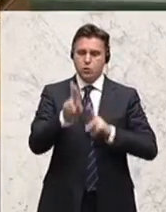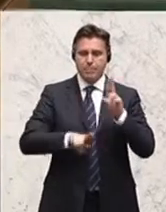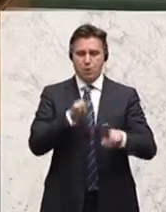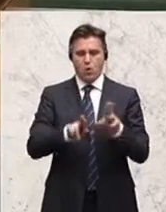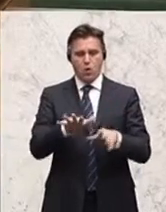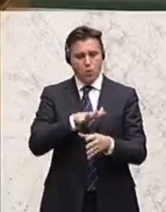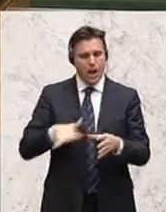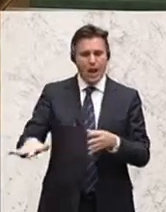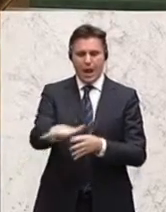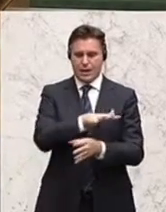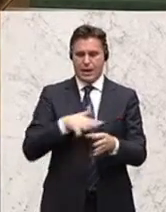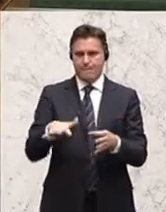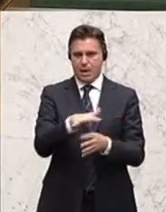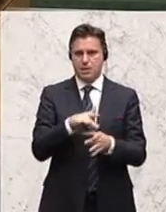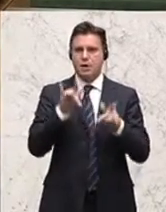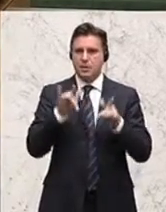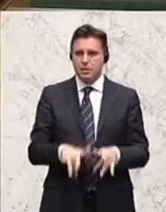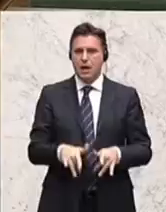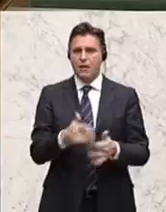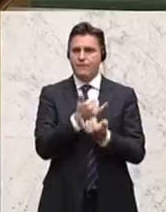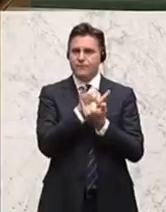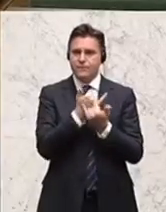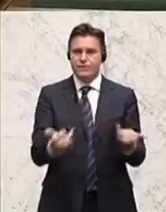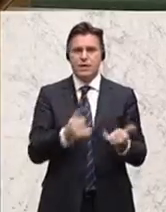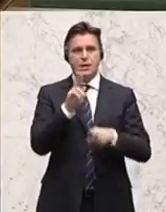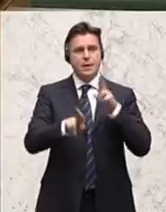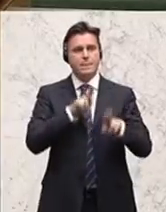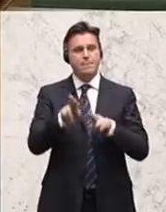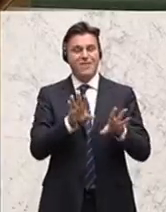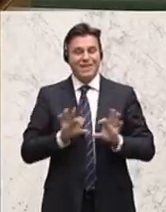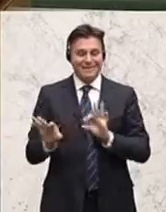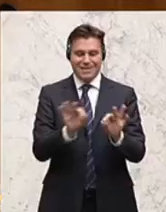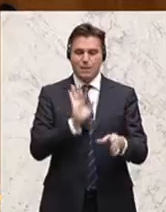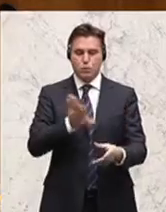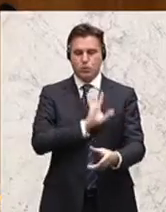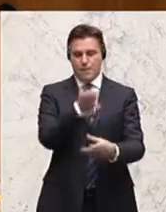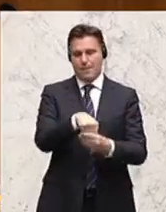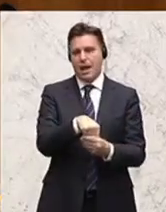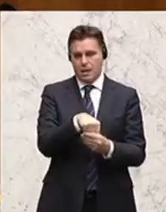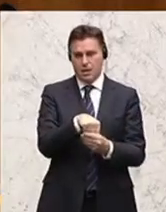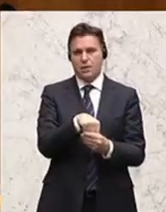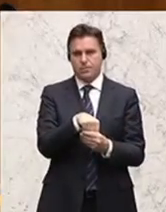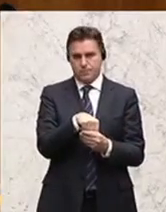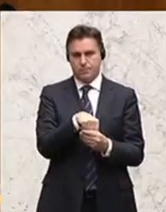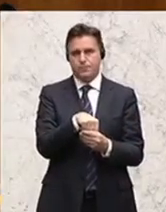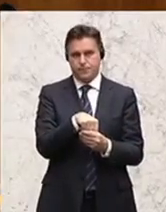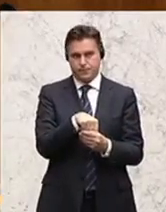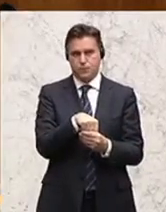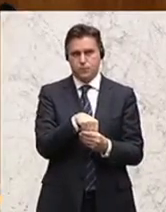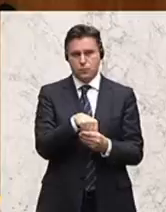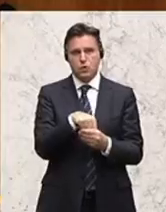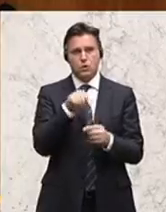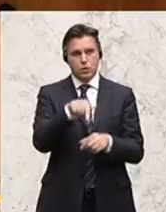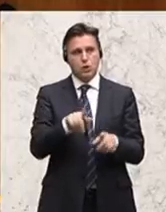auch Pflegetätigkeiten müssen da inkludiert sein. Und dazu gehört auch, dass